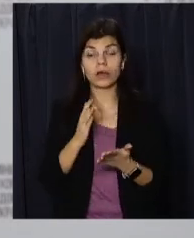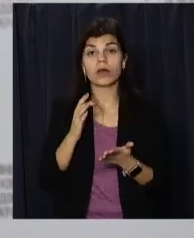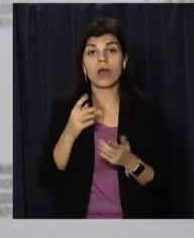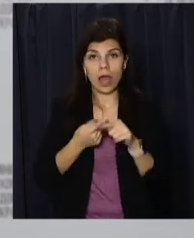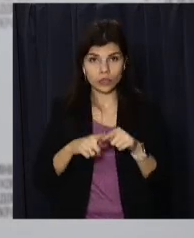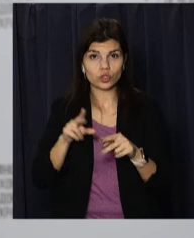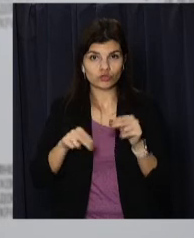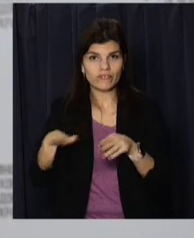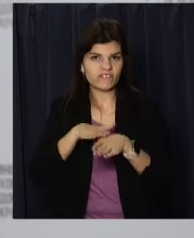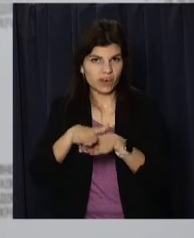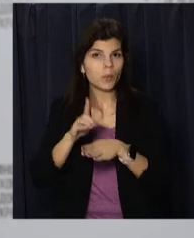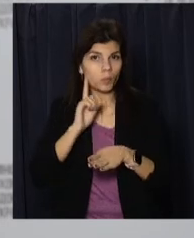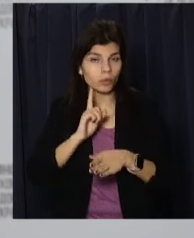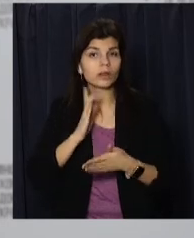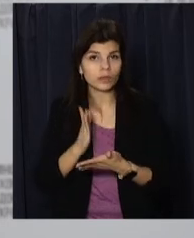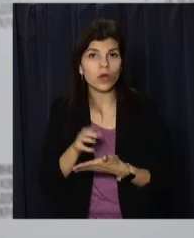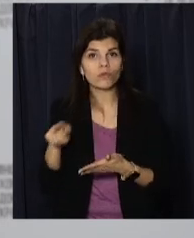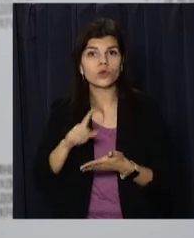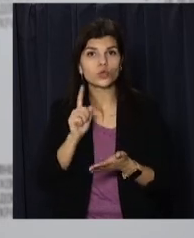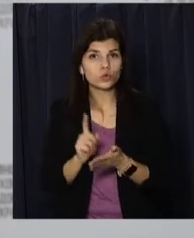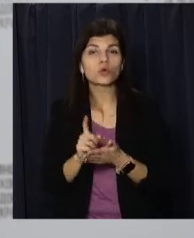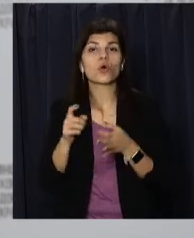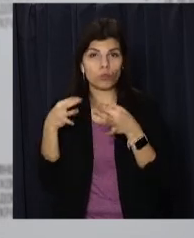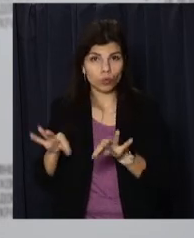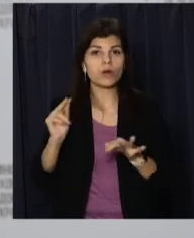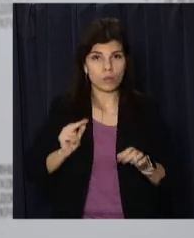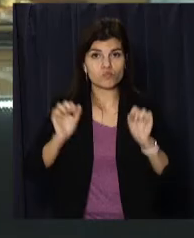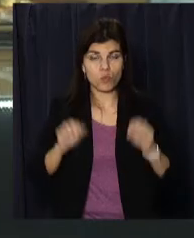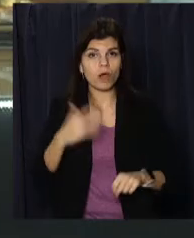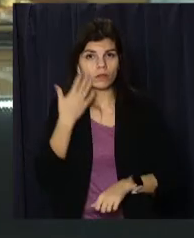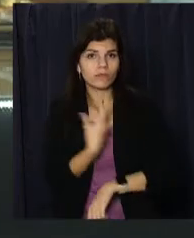вакцинації. У такому випадку він має бути допущений до роботи.